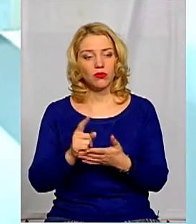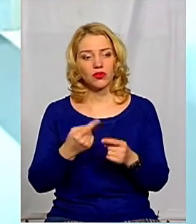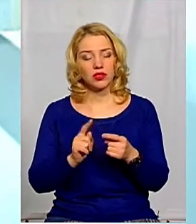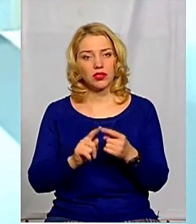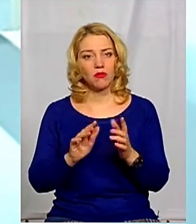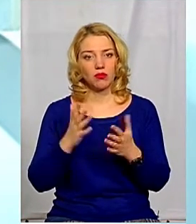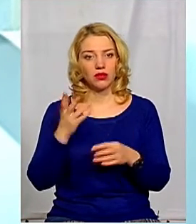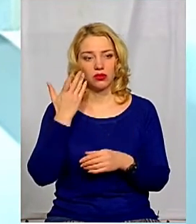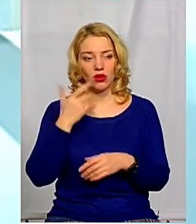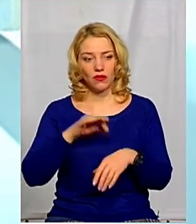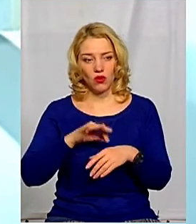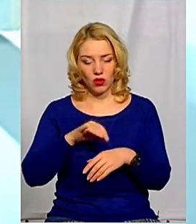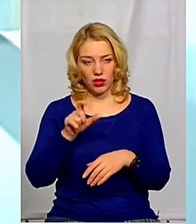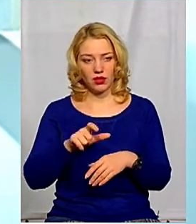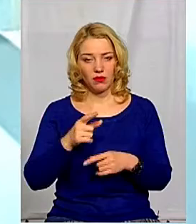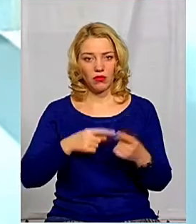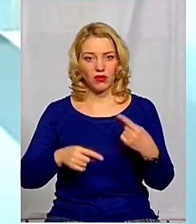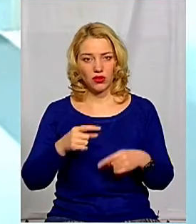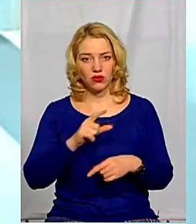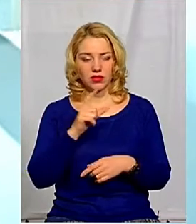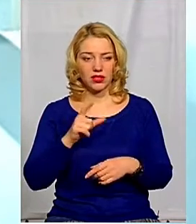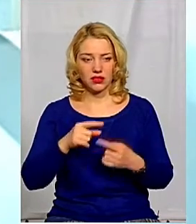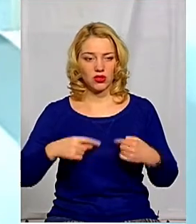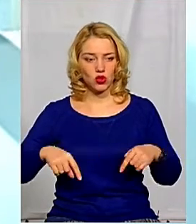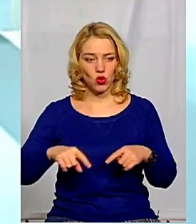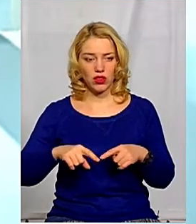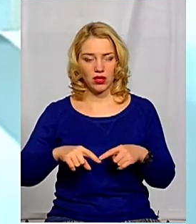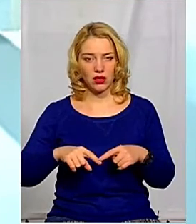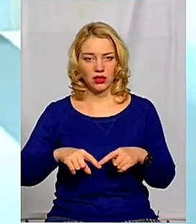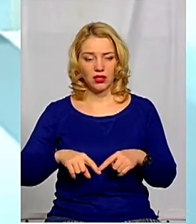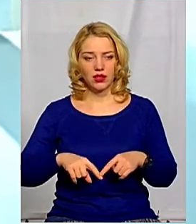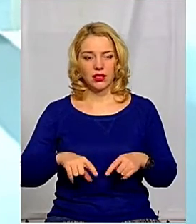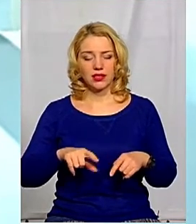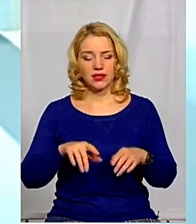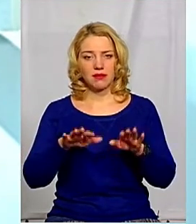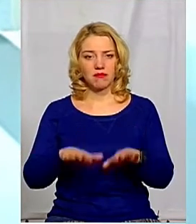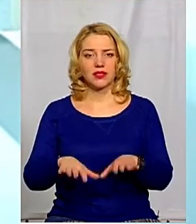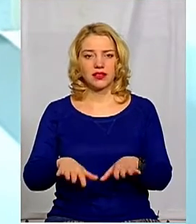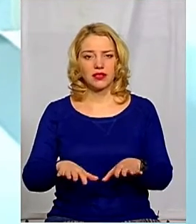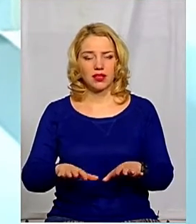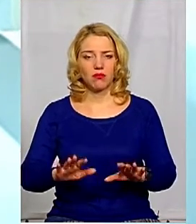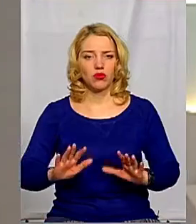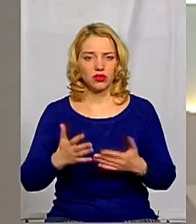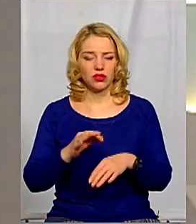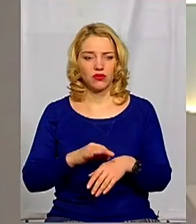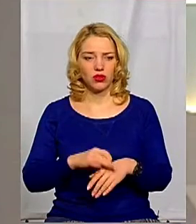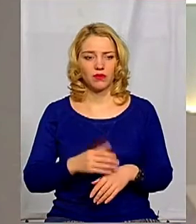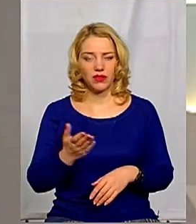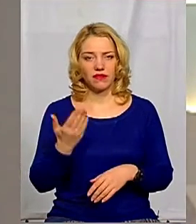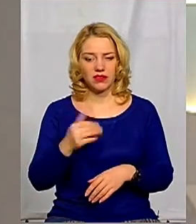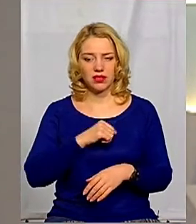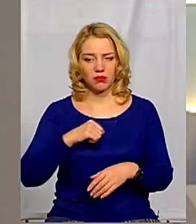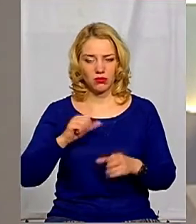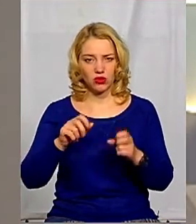цей момент, що хворий повернувся із зони, із епіцентру подій хвороби. Ви самі